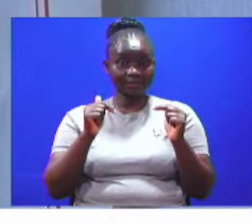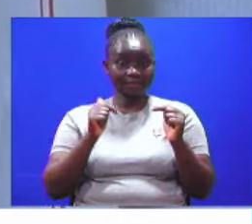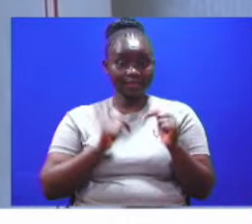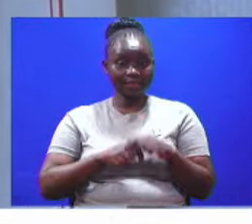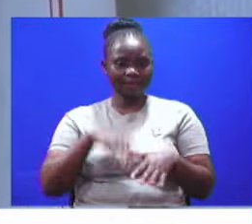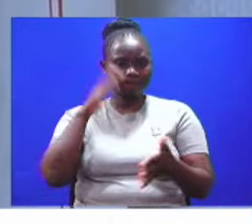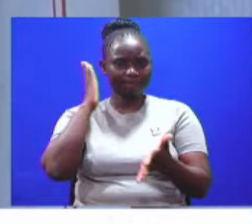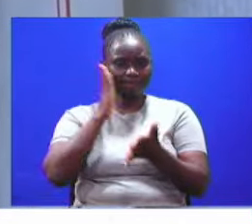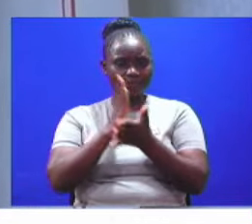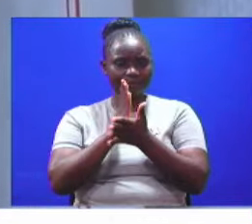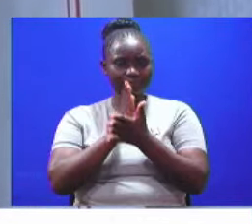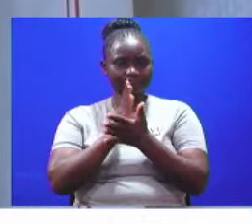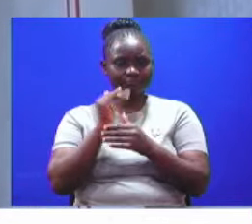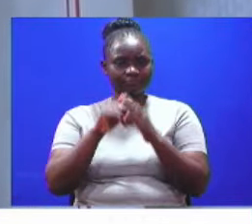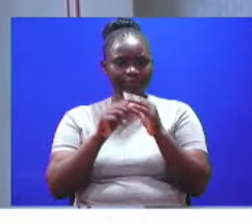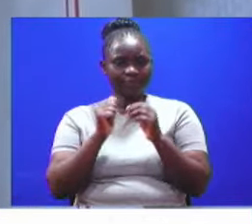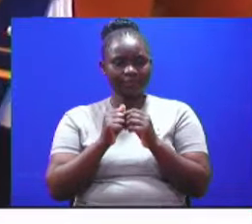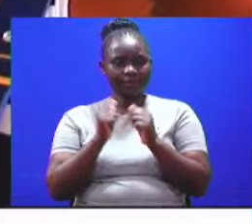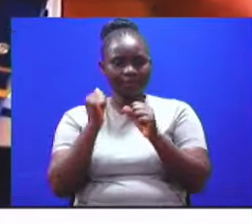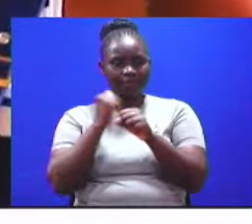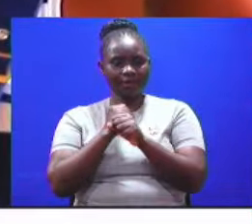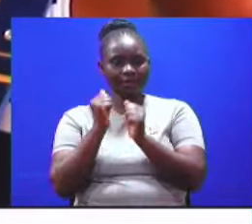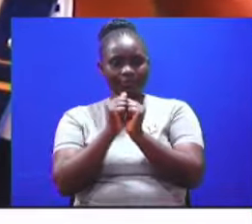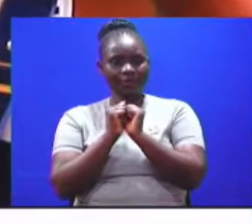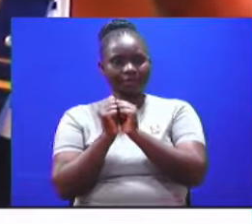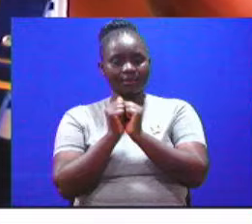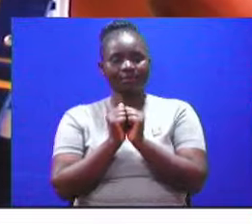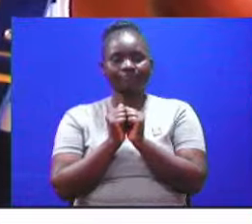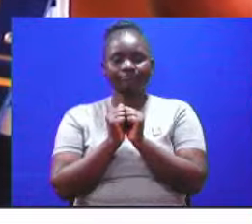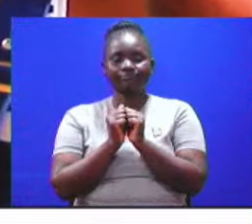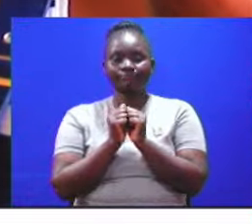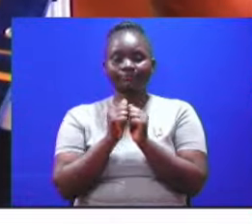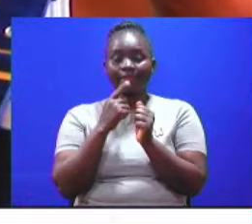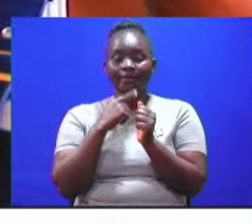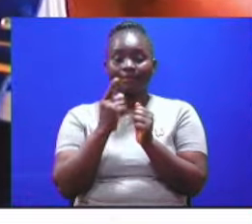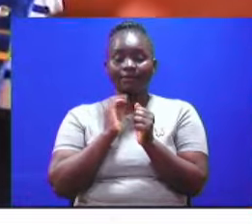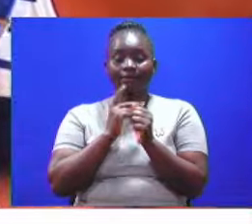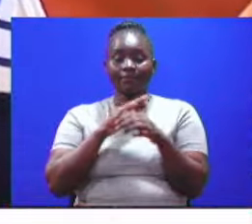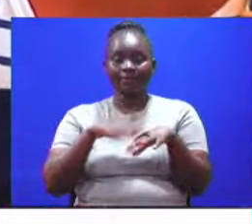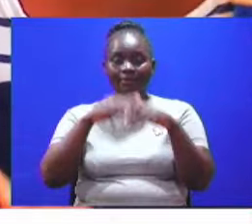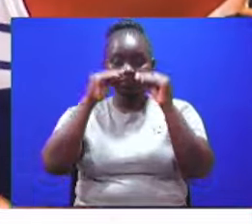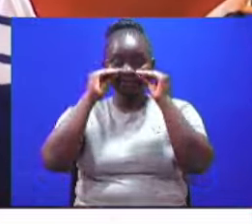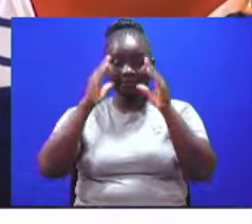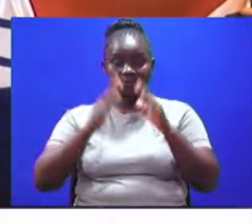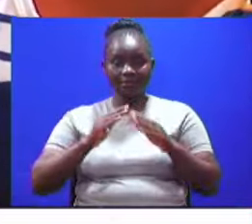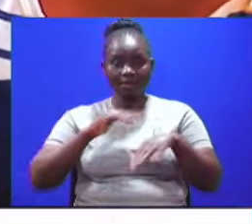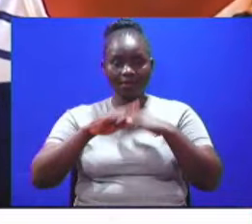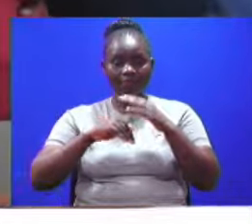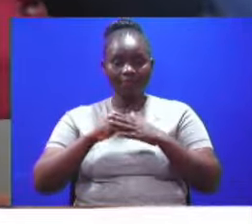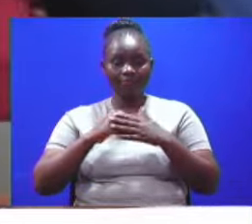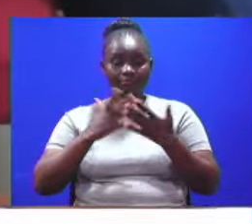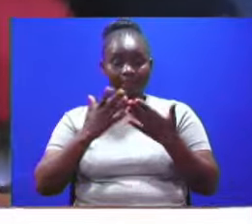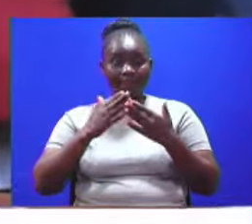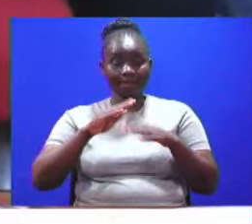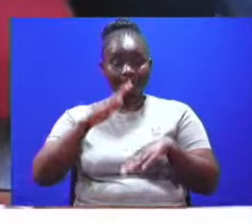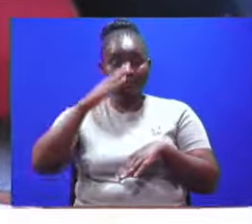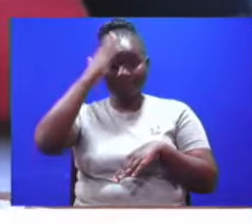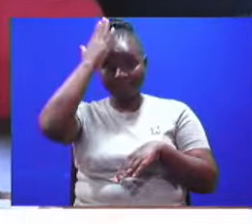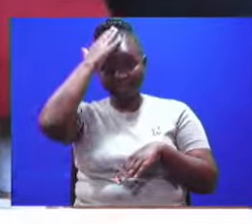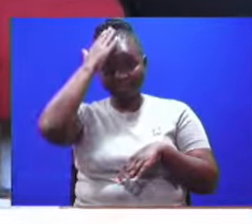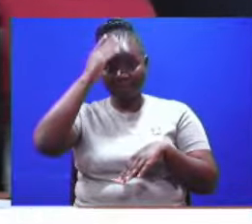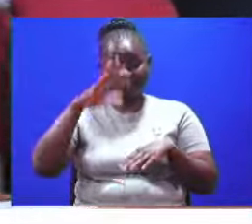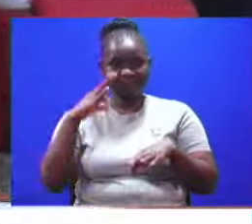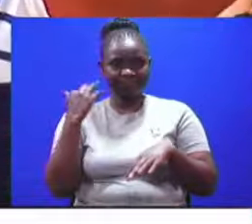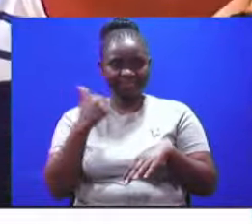babete bakulya asoko bwatana kwabo na ndeto ndo ko tiya bali mu bayitu bonsinga onye wi kamandi report yende